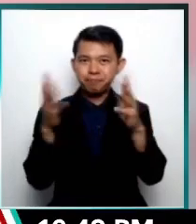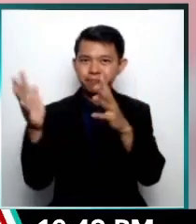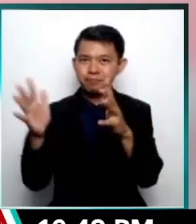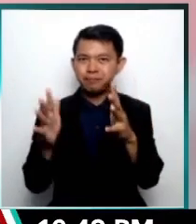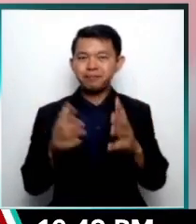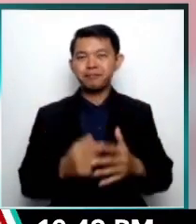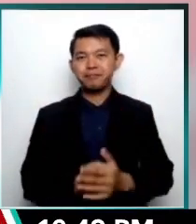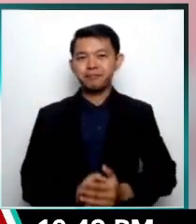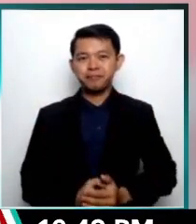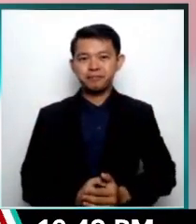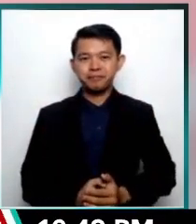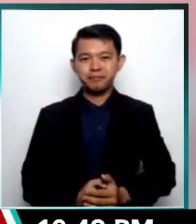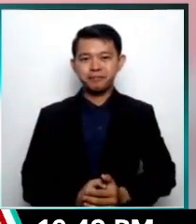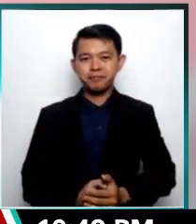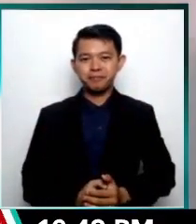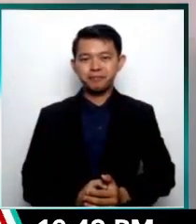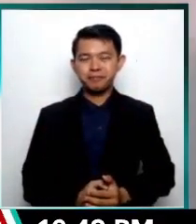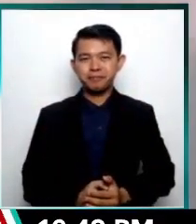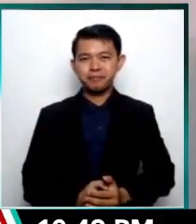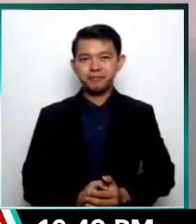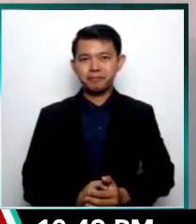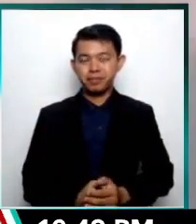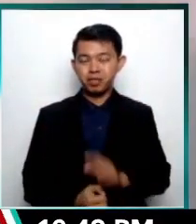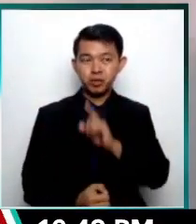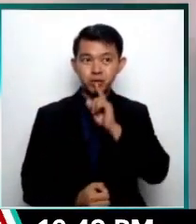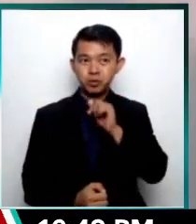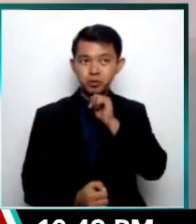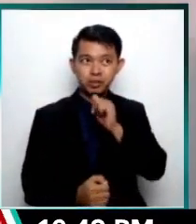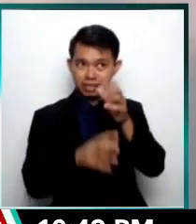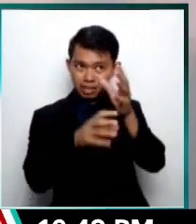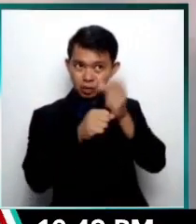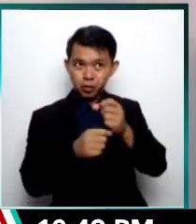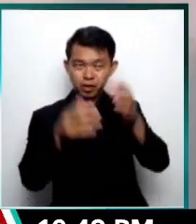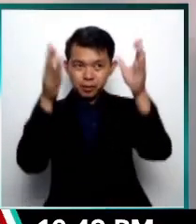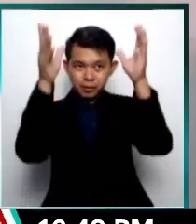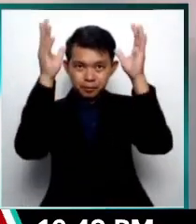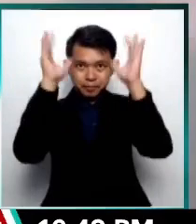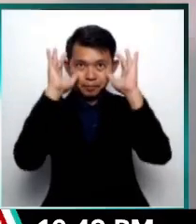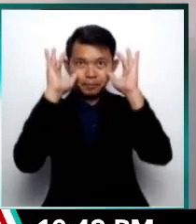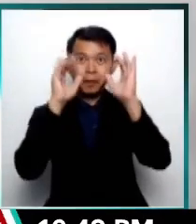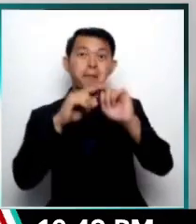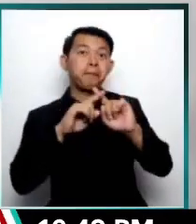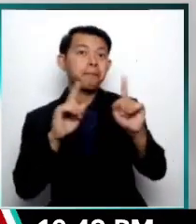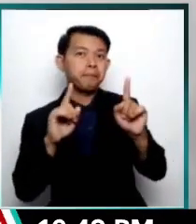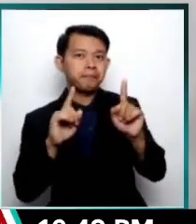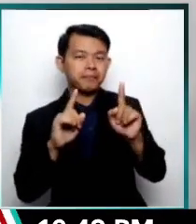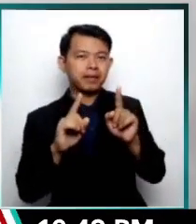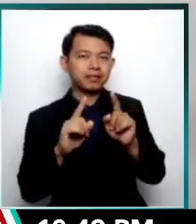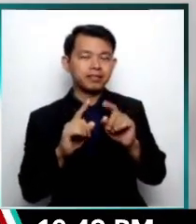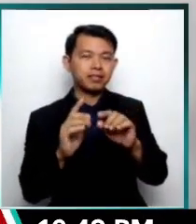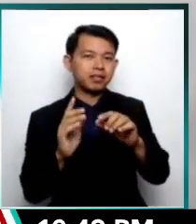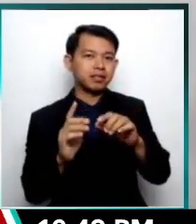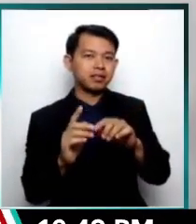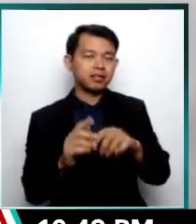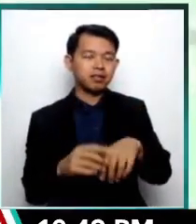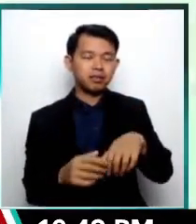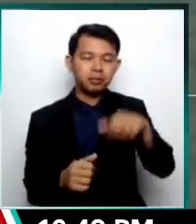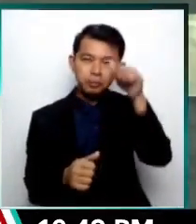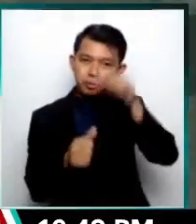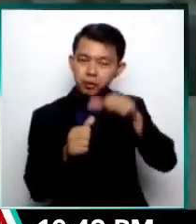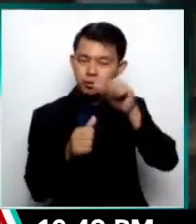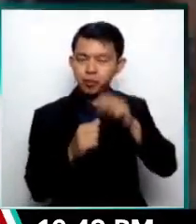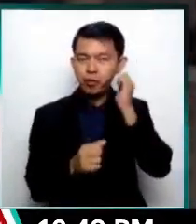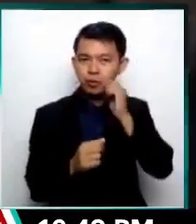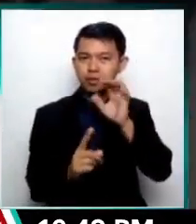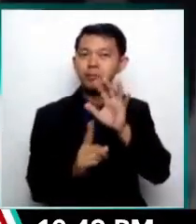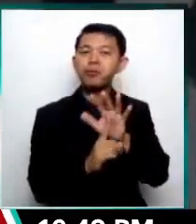Di man daw nakamit ang corona, tumatak naman ang eksenadorang pagrampa, kaya best in sportswear na,